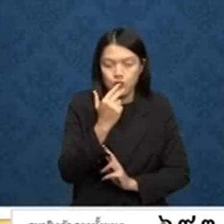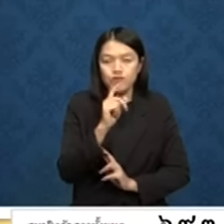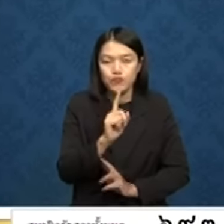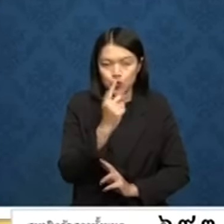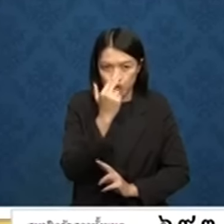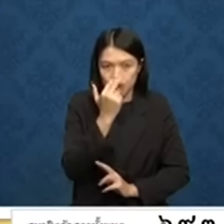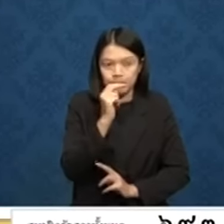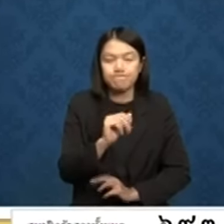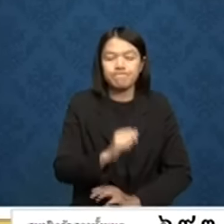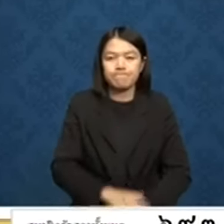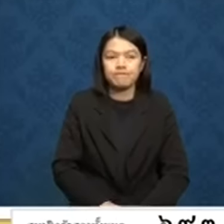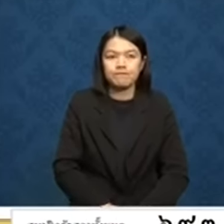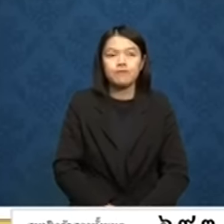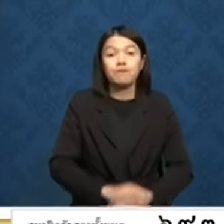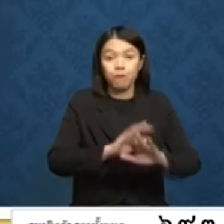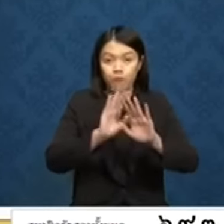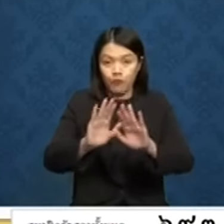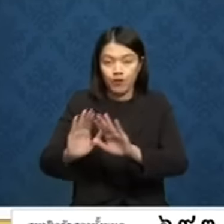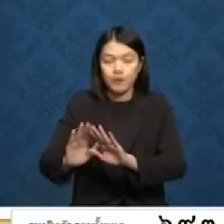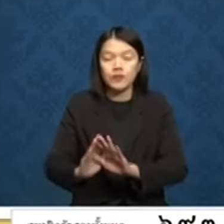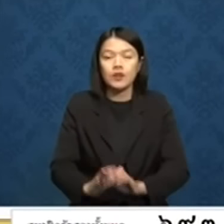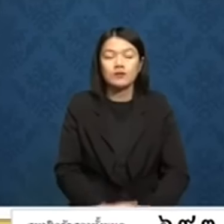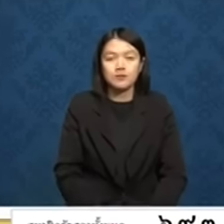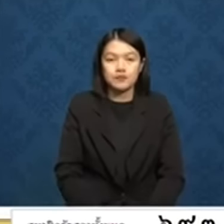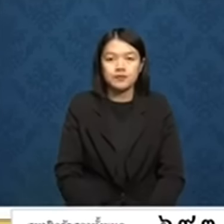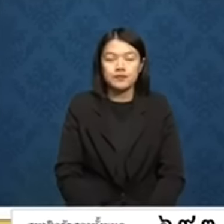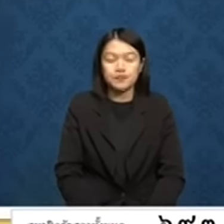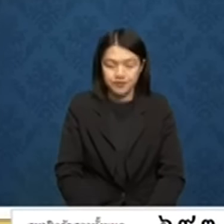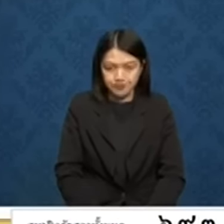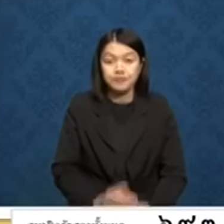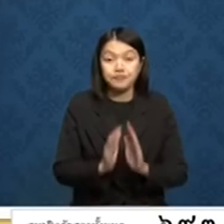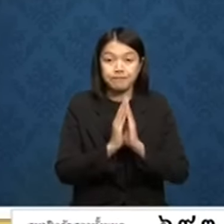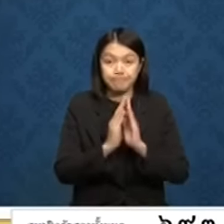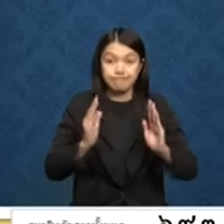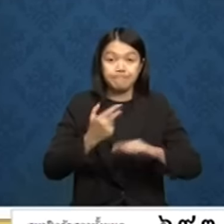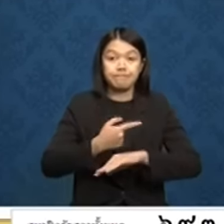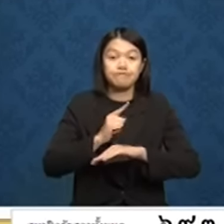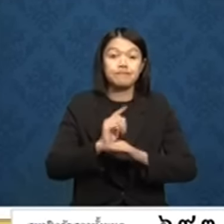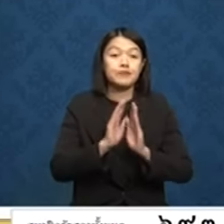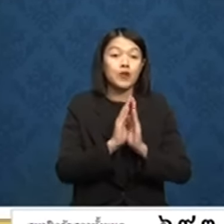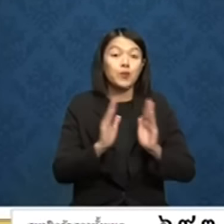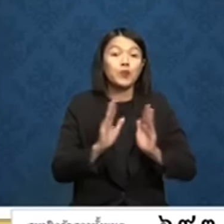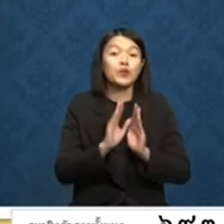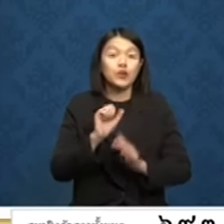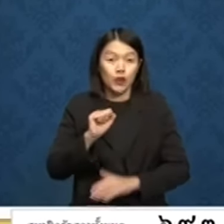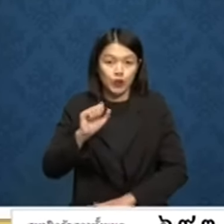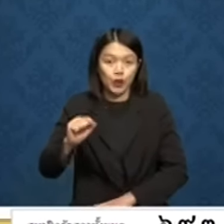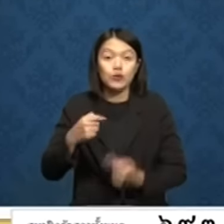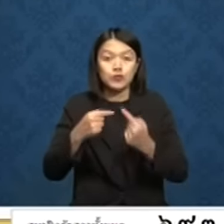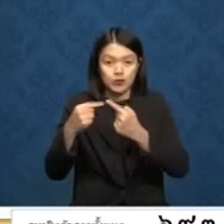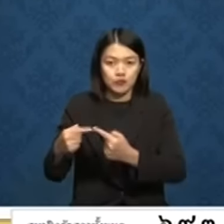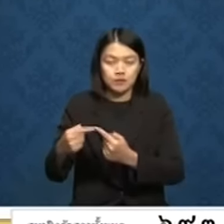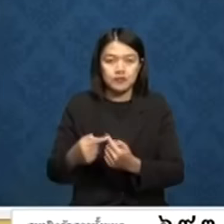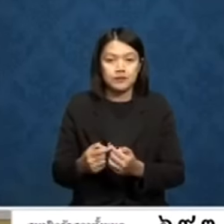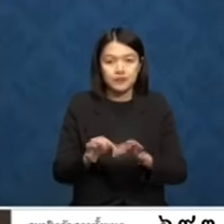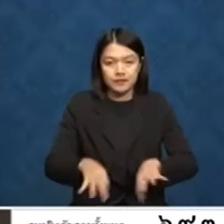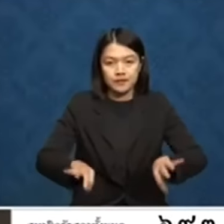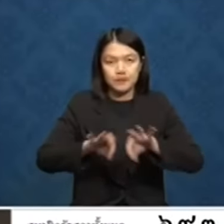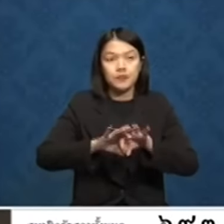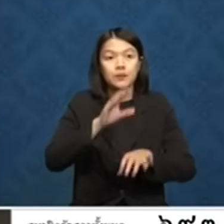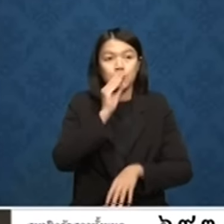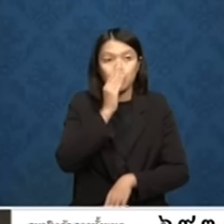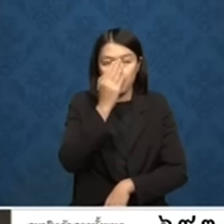ก็ฝากท่านนั้นครับอภิปรายต่อได้ครับครับ ครับขอบคุณมากครับท่านประธานครับขอบคุณเพื่อนสมาชิกครับต่อเลยนะครับที่จำเป็นต้องพูดเพราะว่